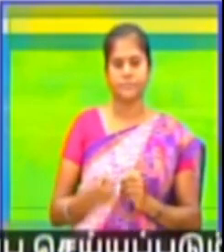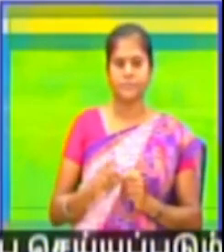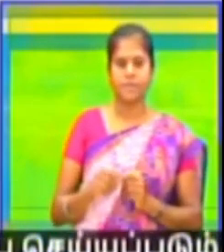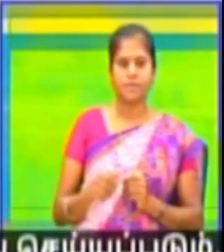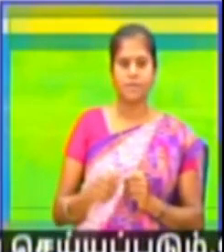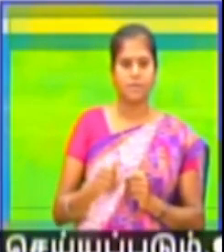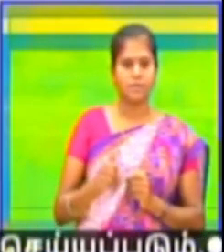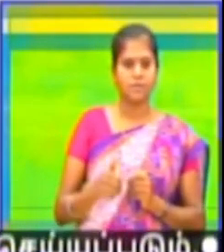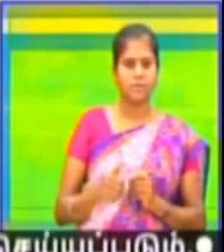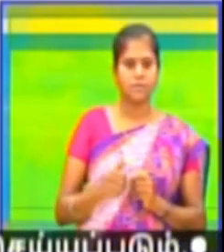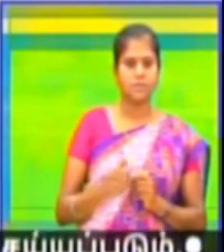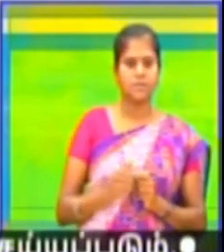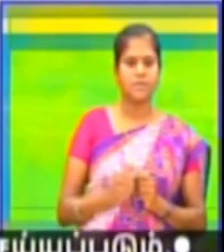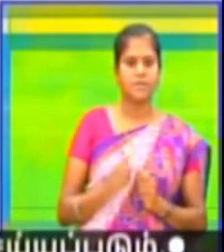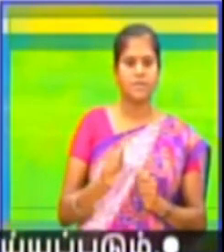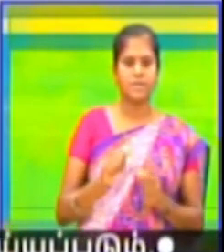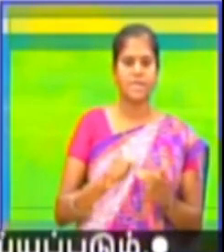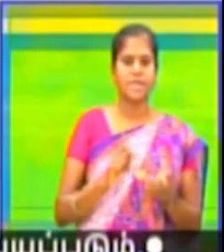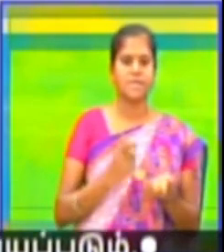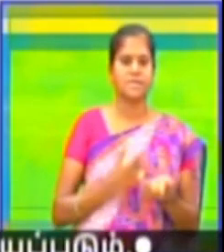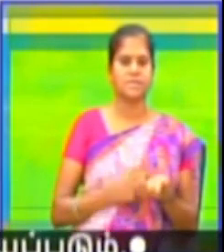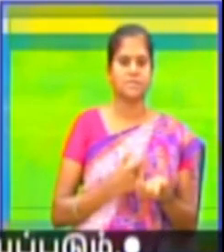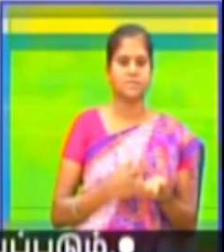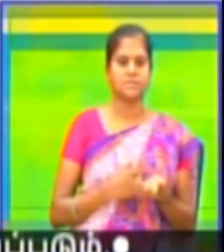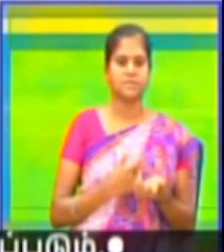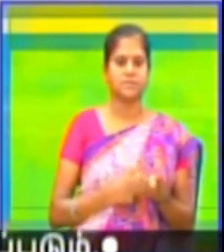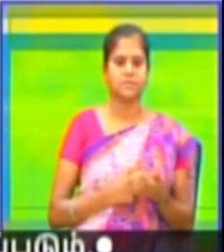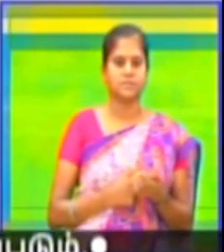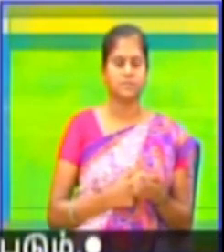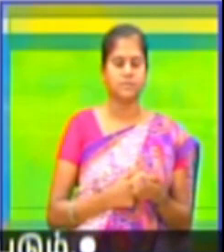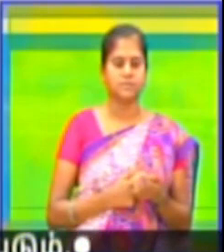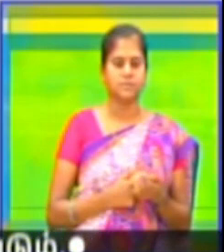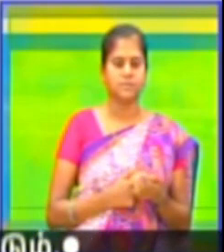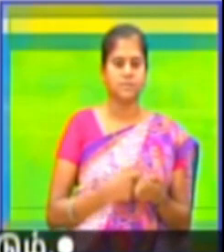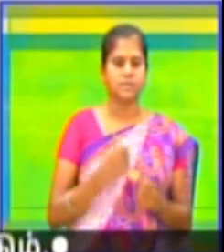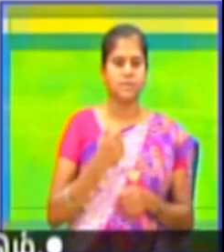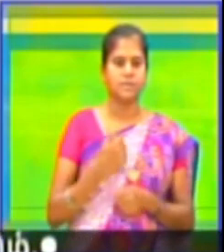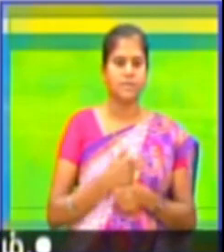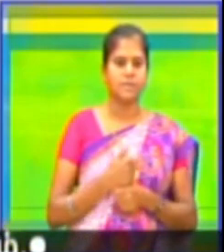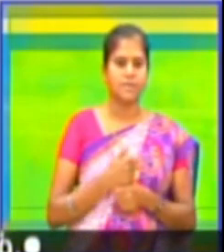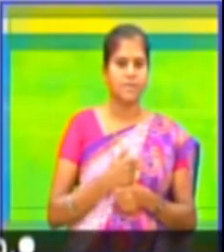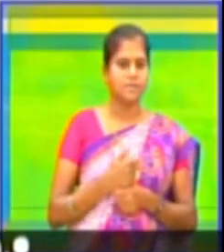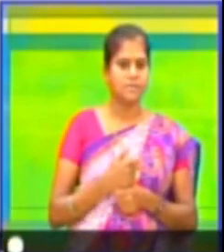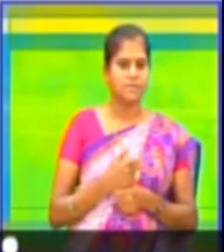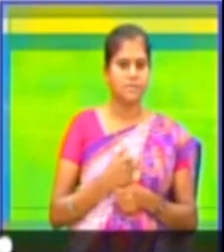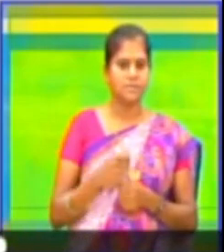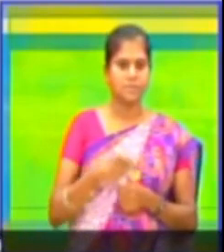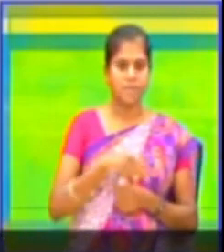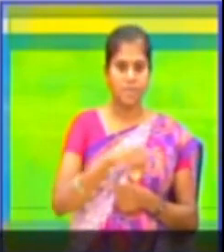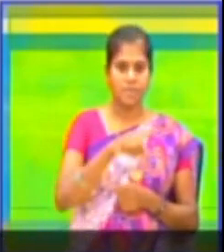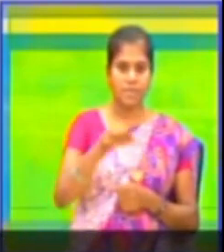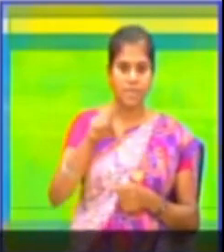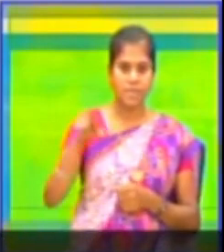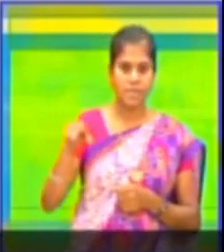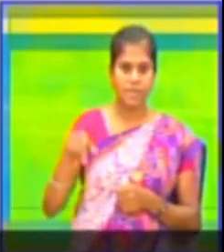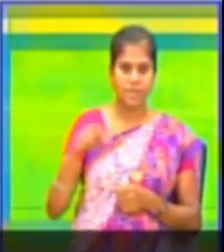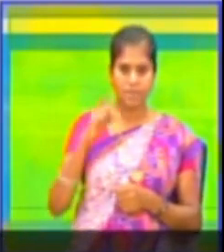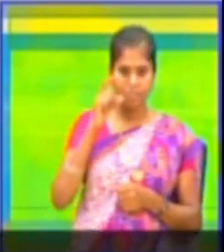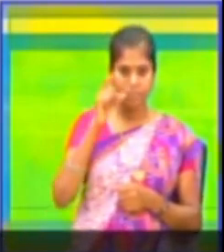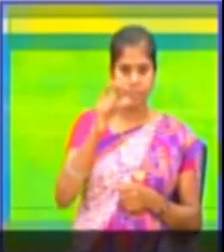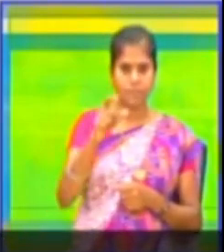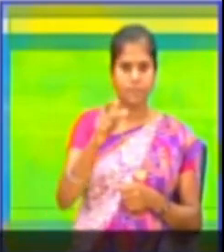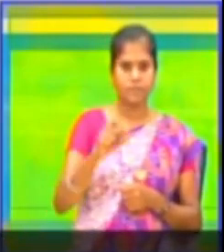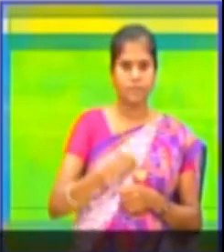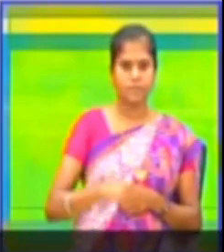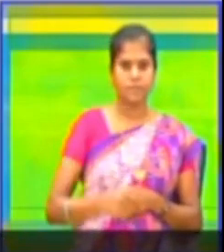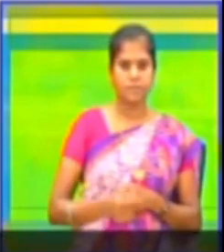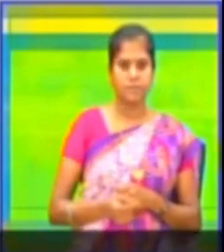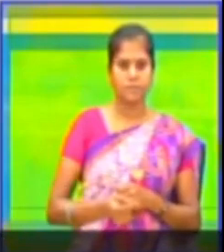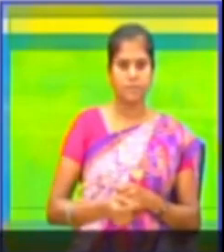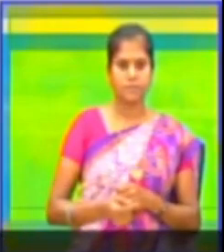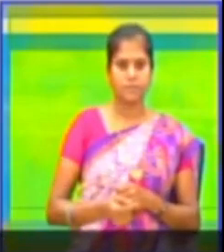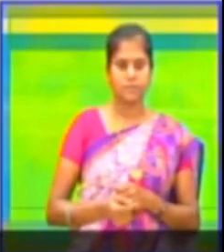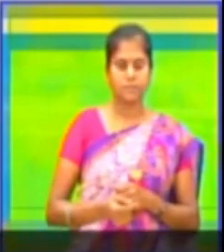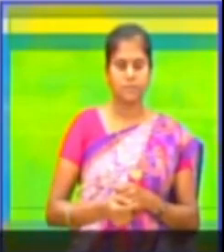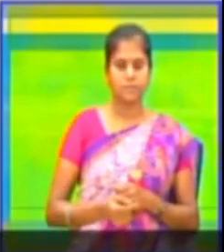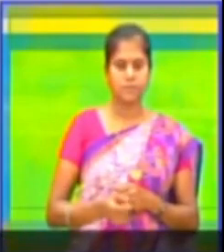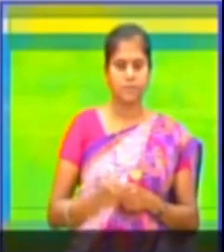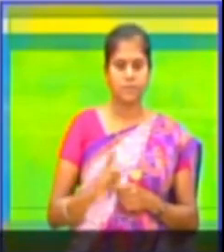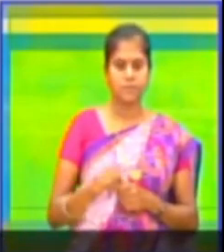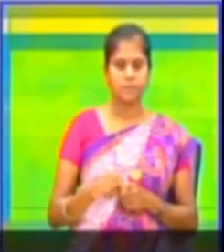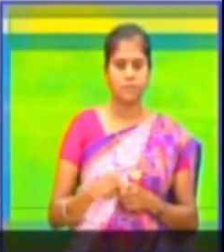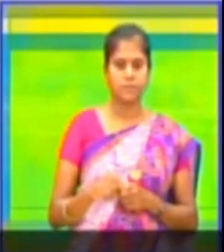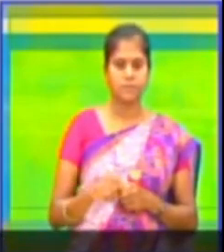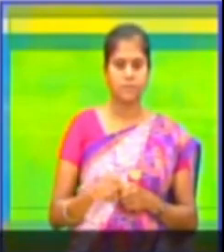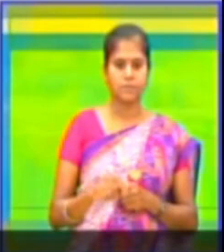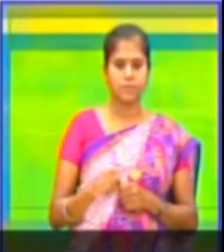ஏரிகள். இதில் வந்து மேற்கு கிழக்காக இந்த ஏரிகள் காணப்படுது. இதில் 5 முக்கிய ஏரிகள் காணப்படுது. மிக்சிகன் ஏரி, ஒண்டாரியோ